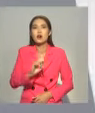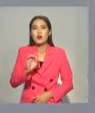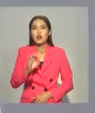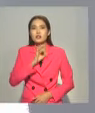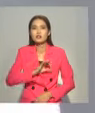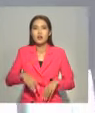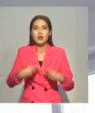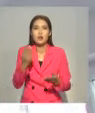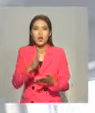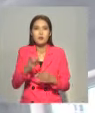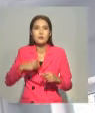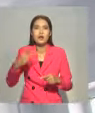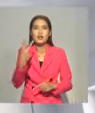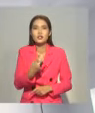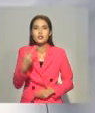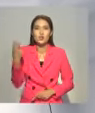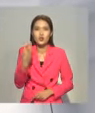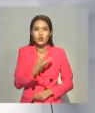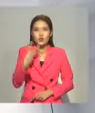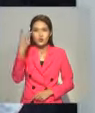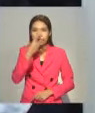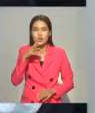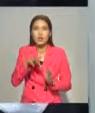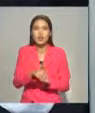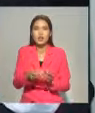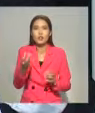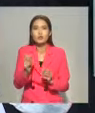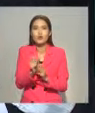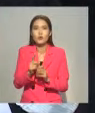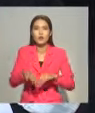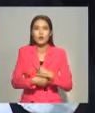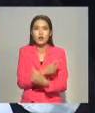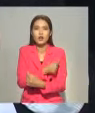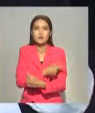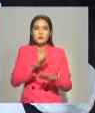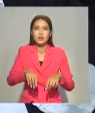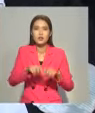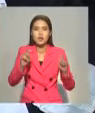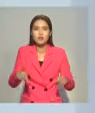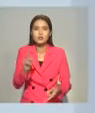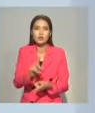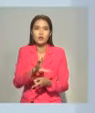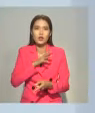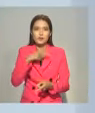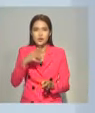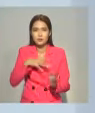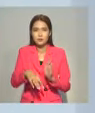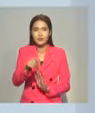пайдалануға беріледі. Алдағы 2-3 жылдың ішінде мегаполисте тағы 11 жаңа медициналық мекеме ашылуы тиіс дейді